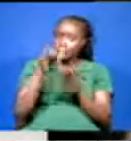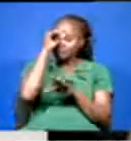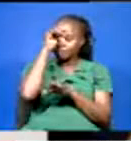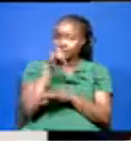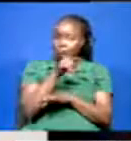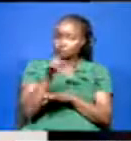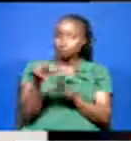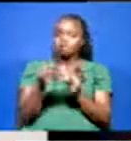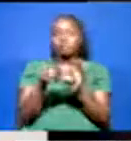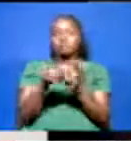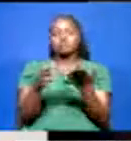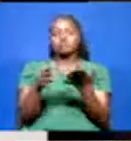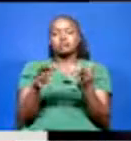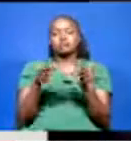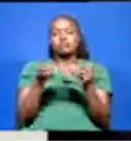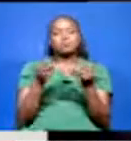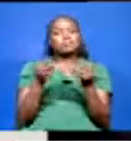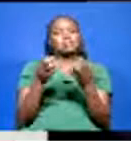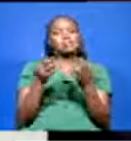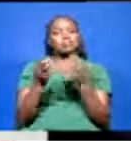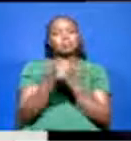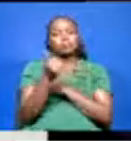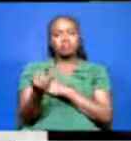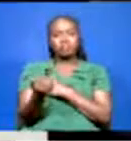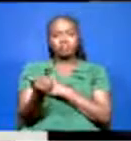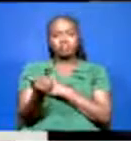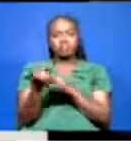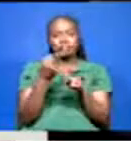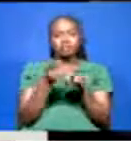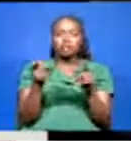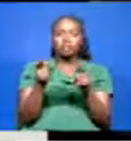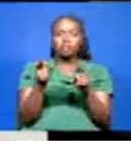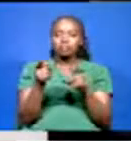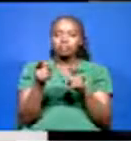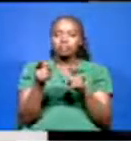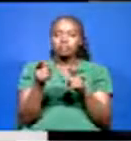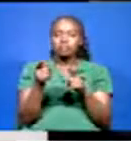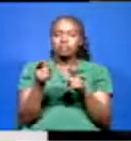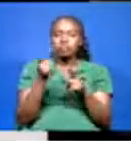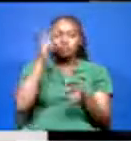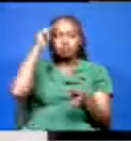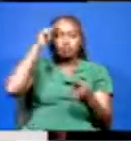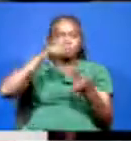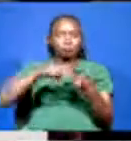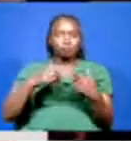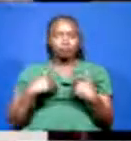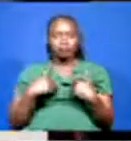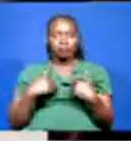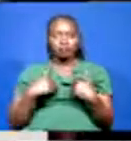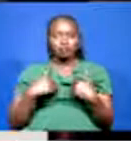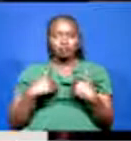mambo tuliacha. Na mengine mengi, lakini tuko na nia na